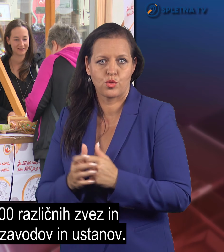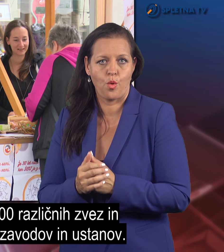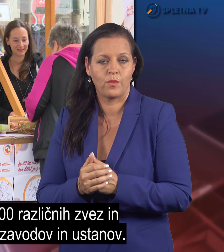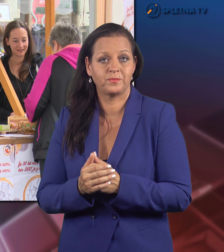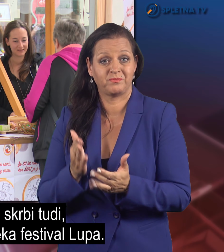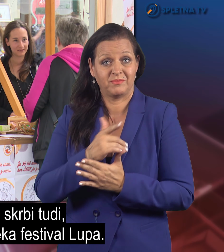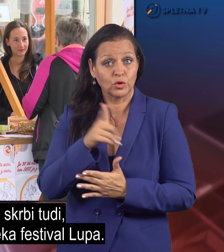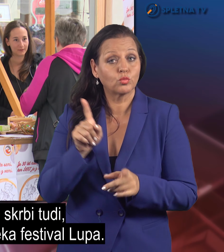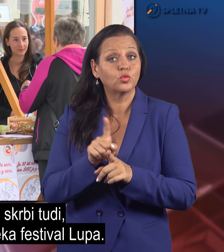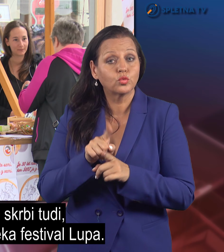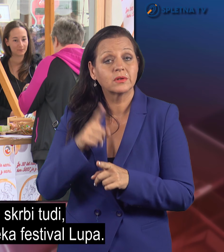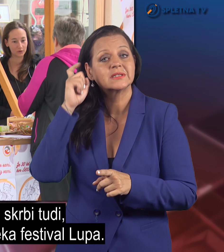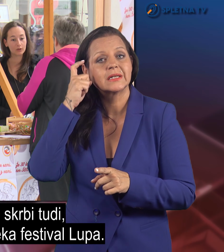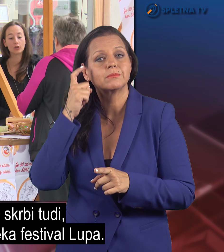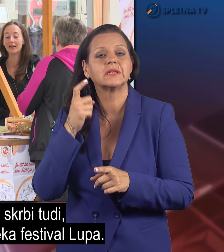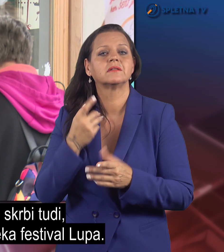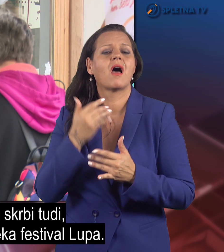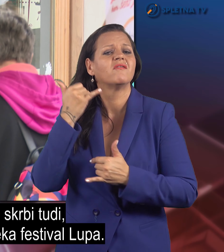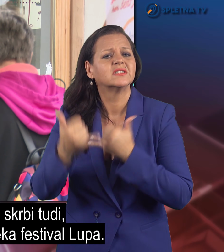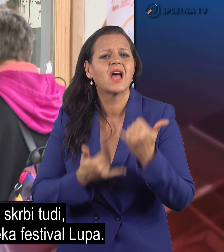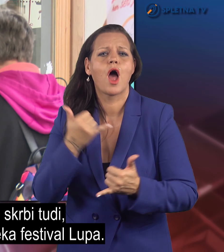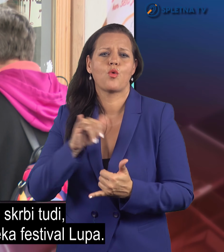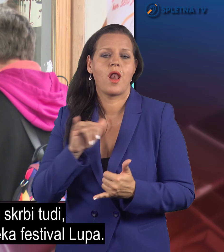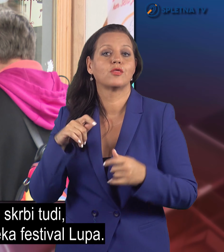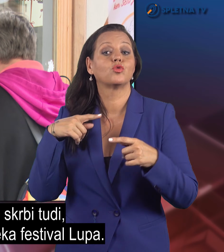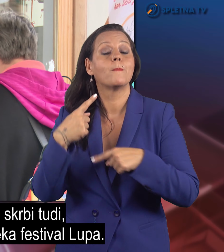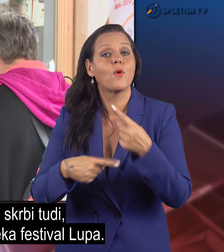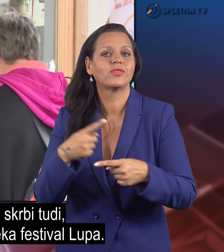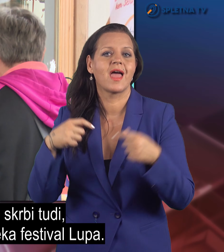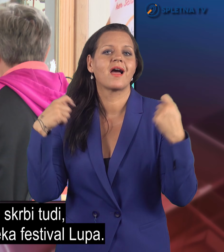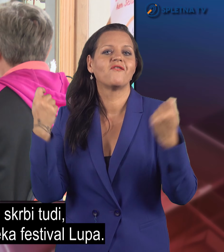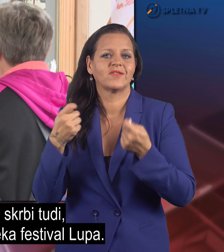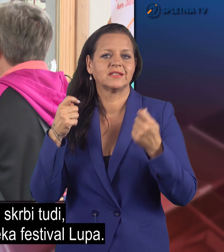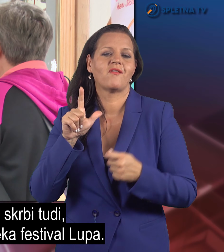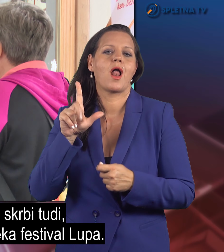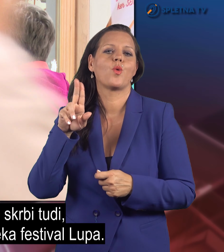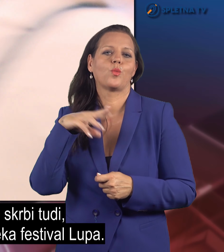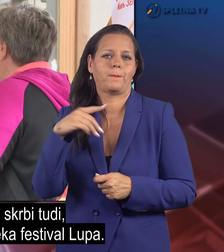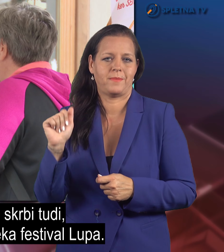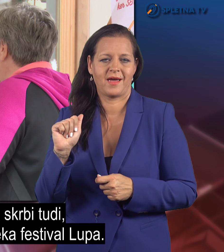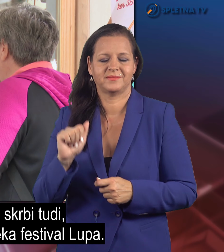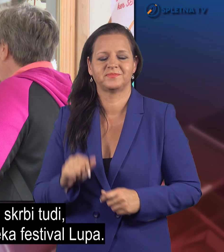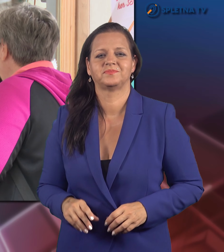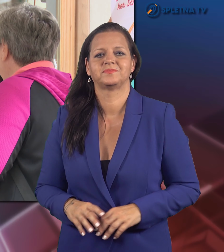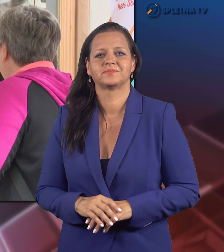Med drugim skrbi tudi, da vsako leto poteka festival Lupa.